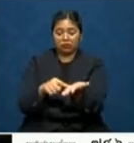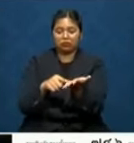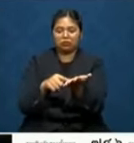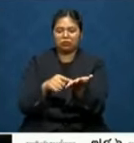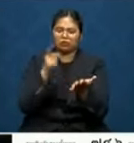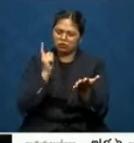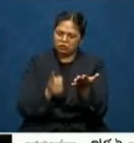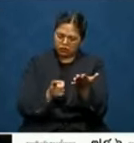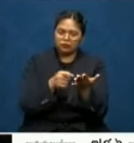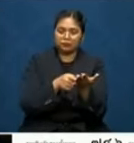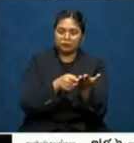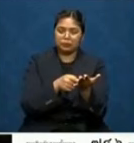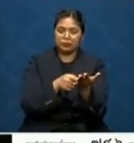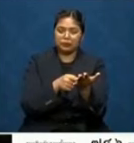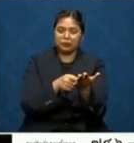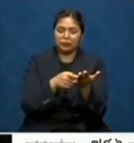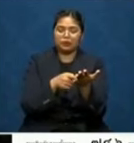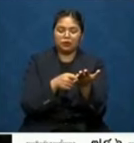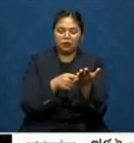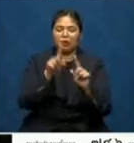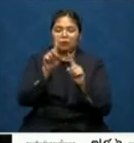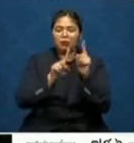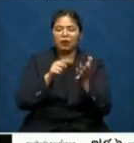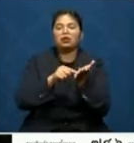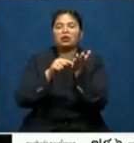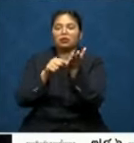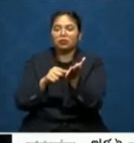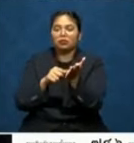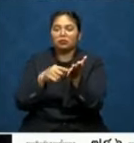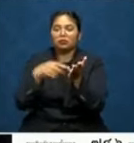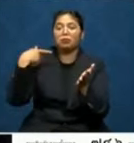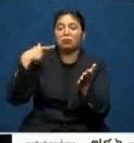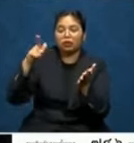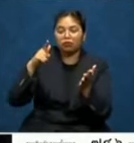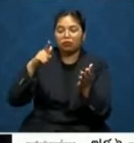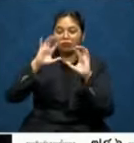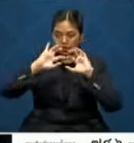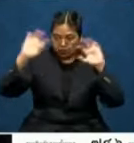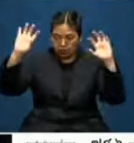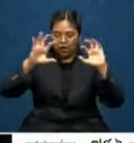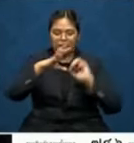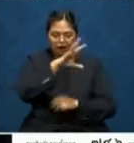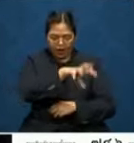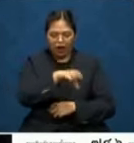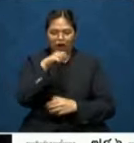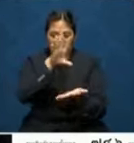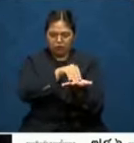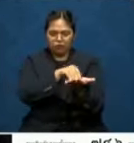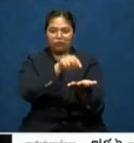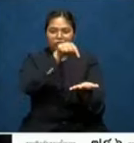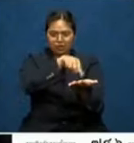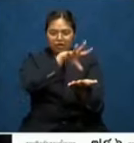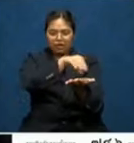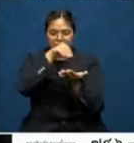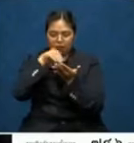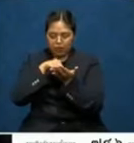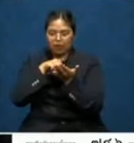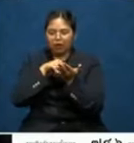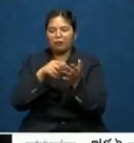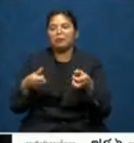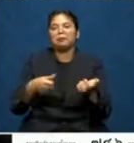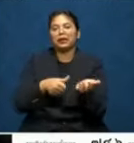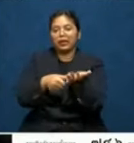จะนำเสนอท่านประธานเพื่อเป็นประโยชน์ต่อรัฐบาลสามารถนำไปแก้ไขปัญหาภัยแล้ง